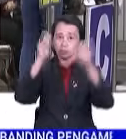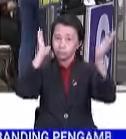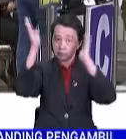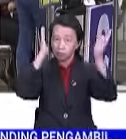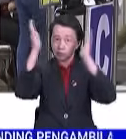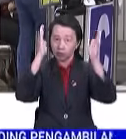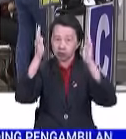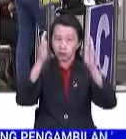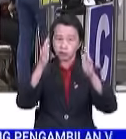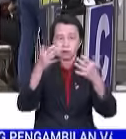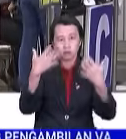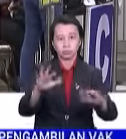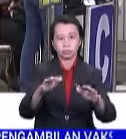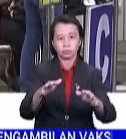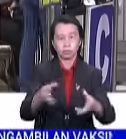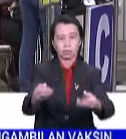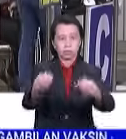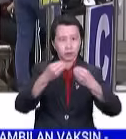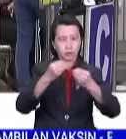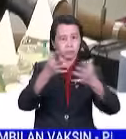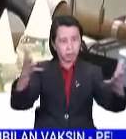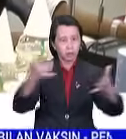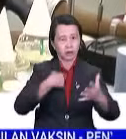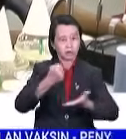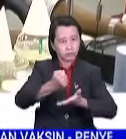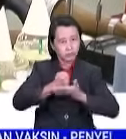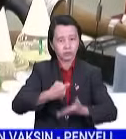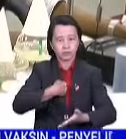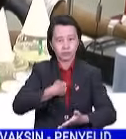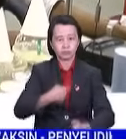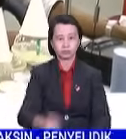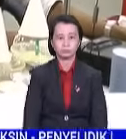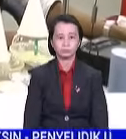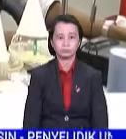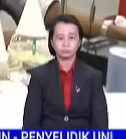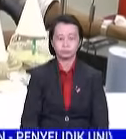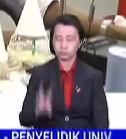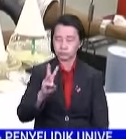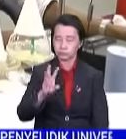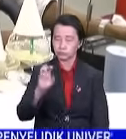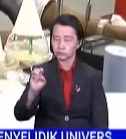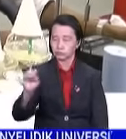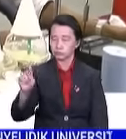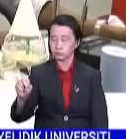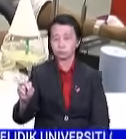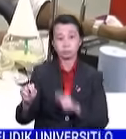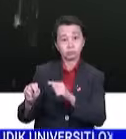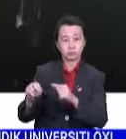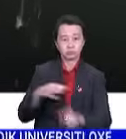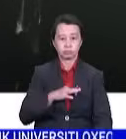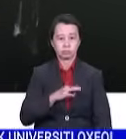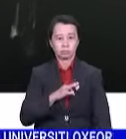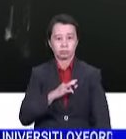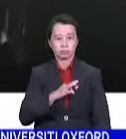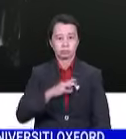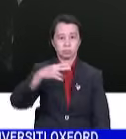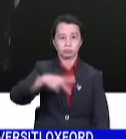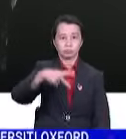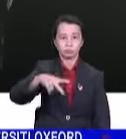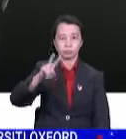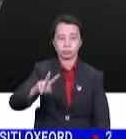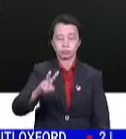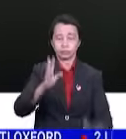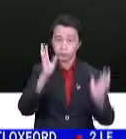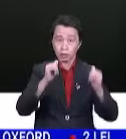negara yang sabani telah memberi banyak gede sayur hunch fans salah seorang sukarelawan di PV berharap